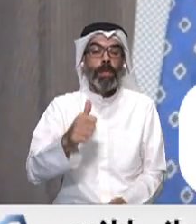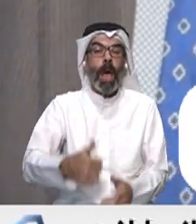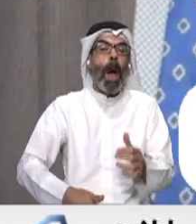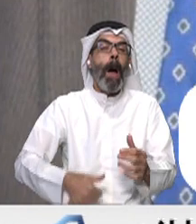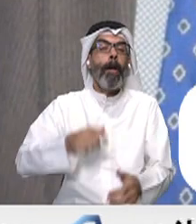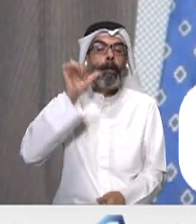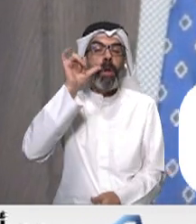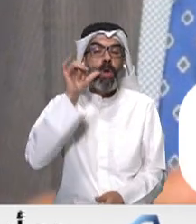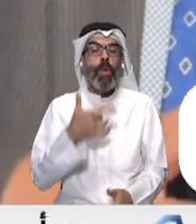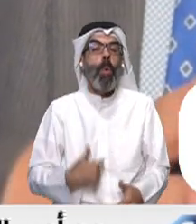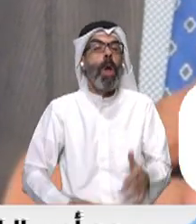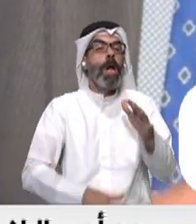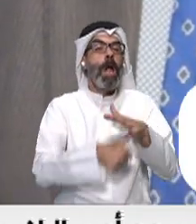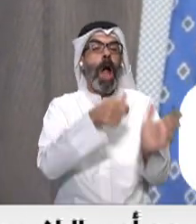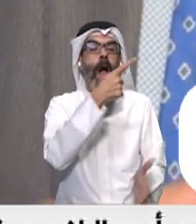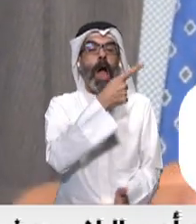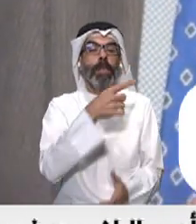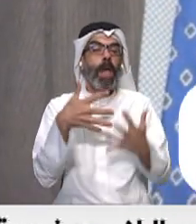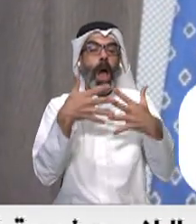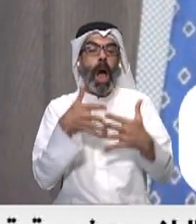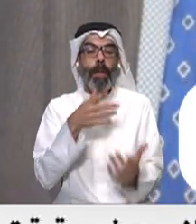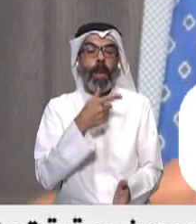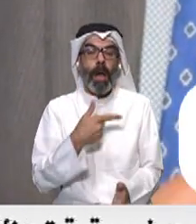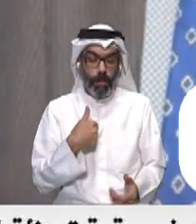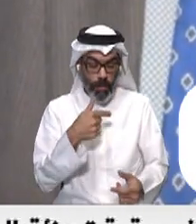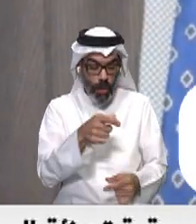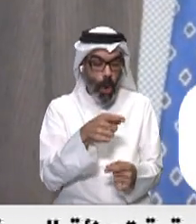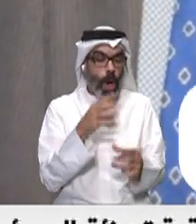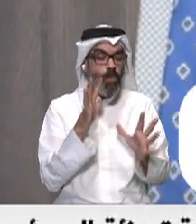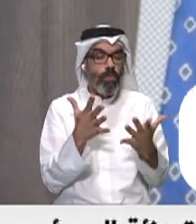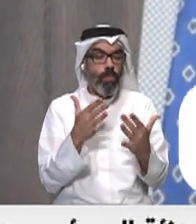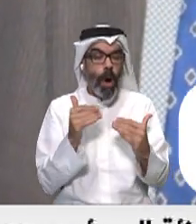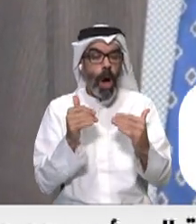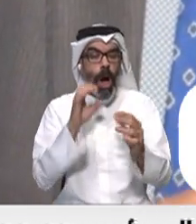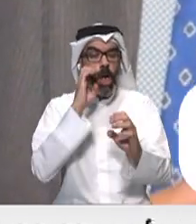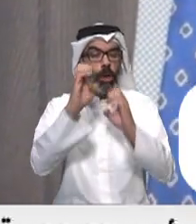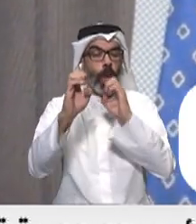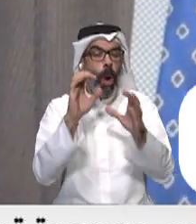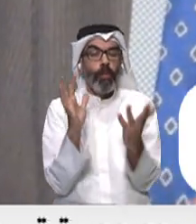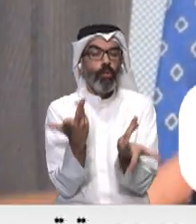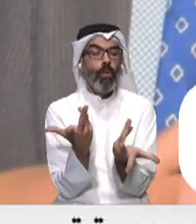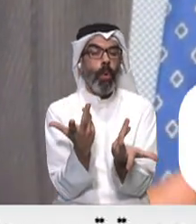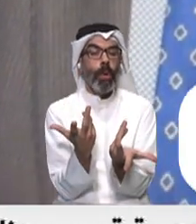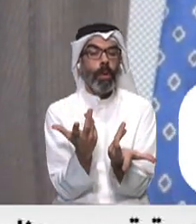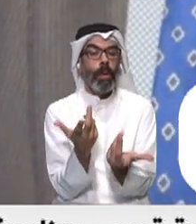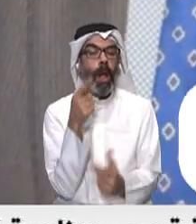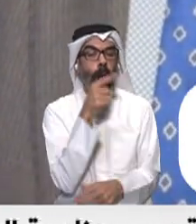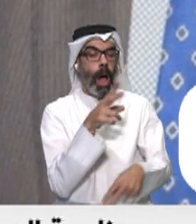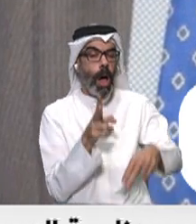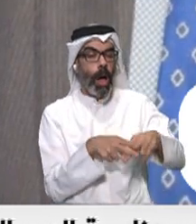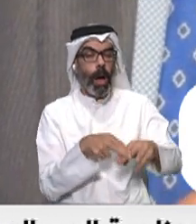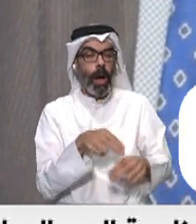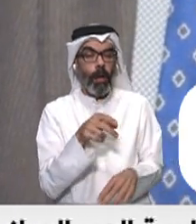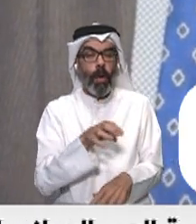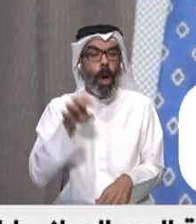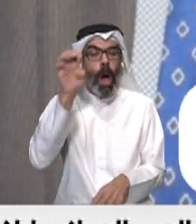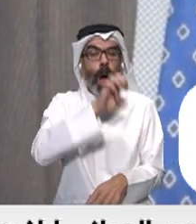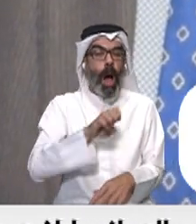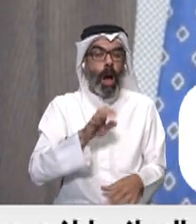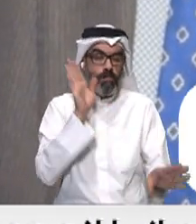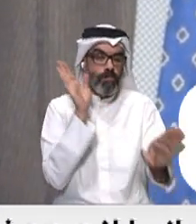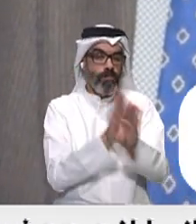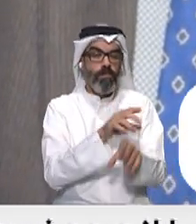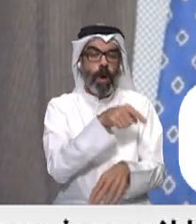الامريكي جو بايدن ان التقييم هو الذي سيحدد طبيعه الرد وطبيعه الاستجابه من من الدول الغربيه لدعم